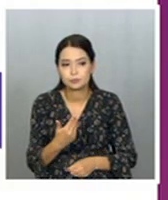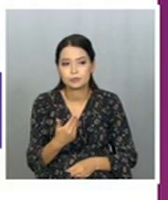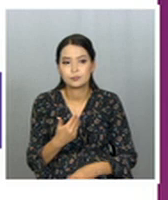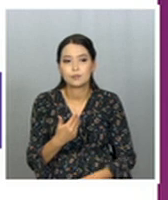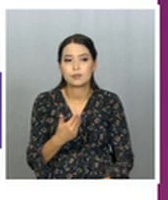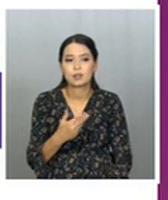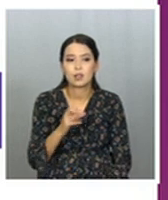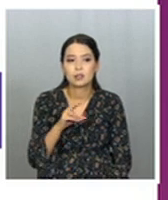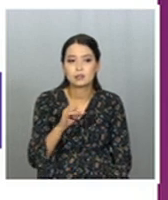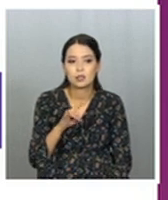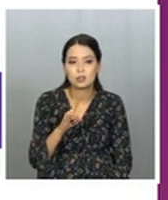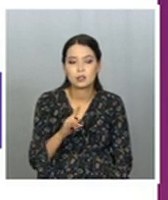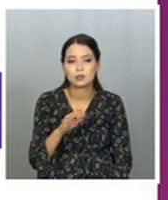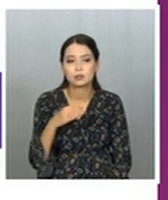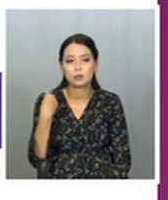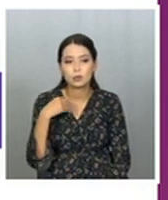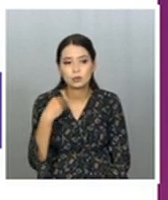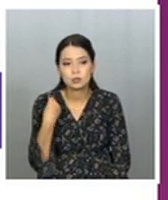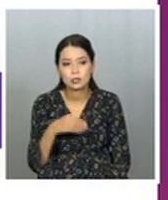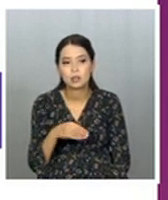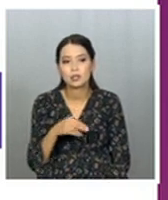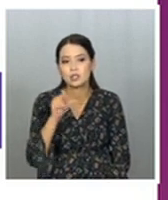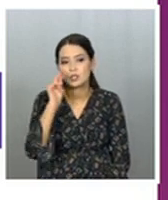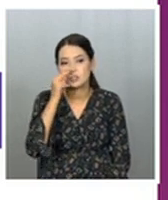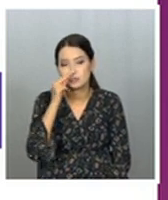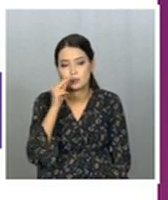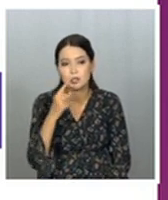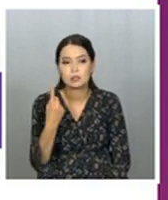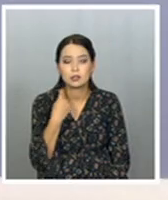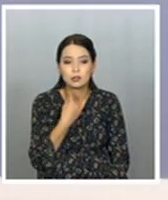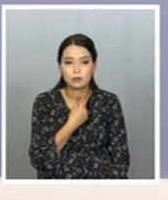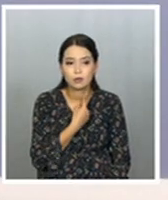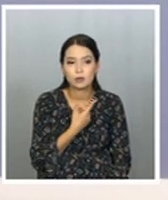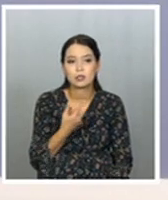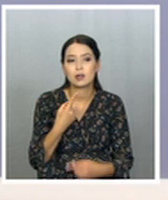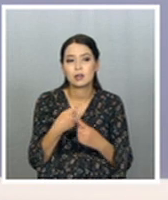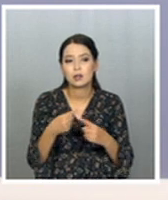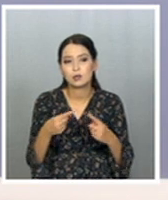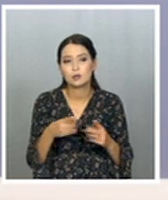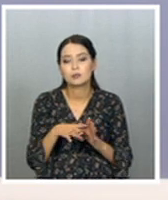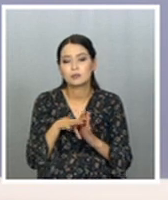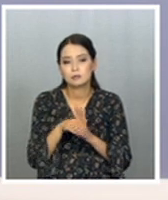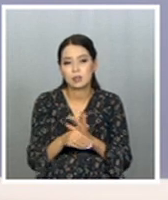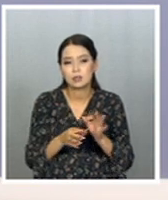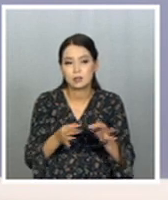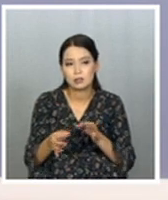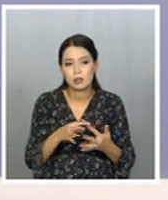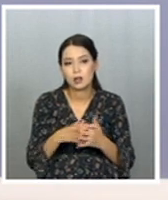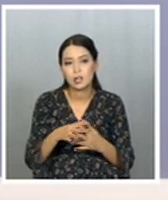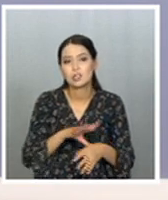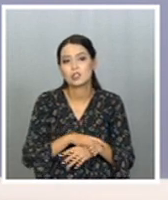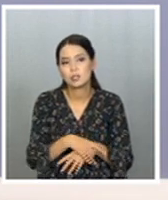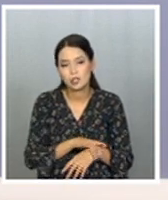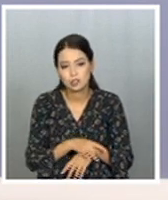Түркістан, Шымкент және Әулие Атаның біраз бөлігін, сондай-ақ Сырдария аймағындағы Ташкент,